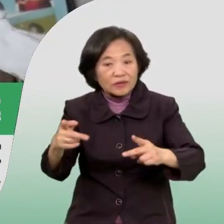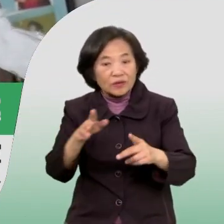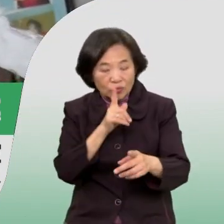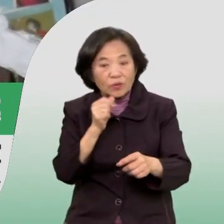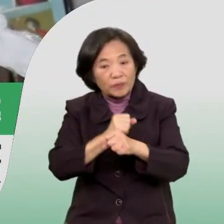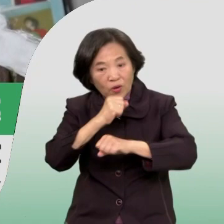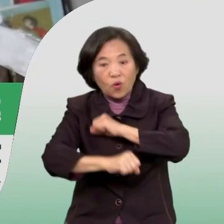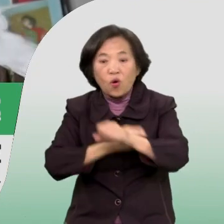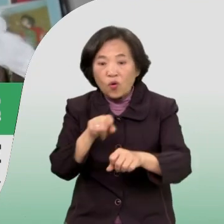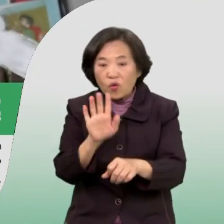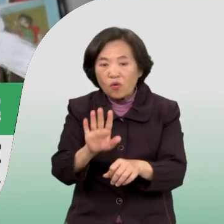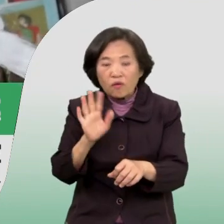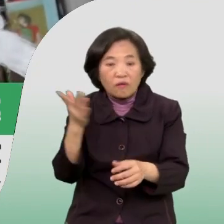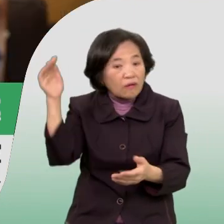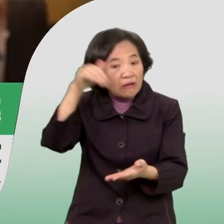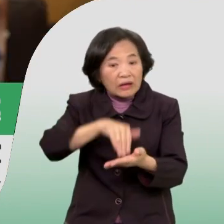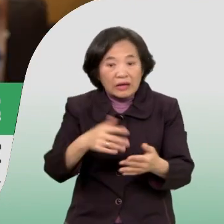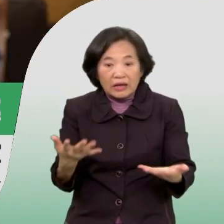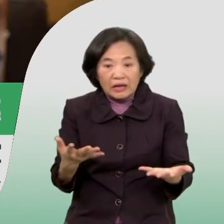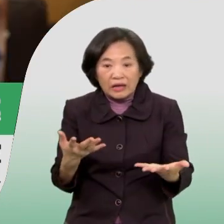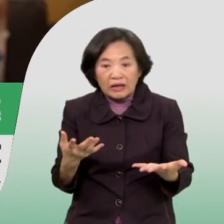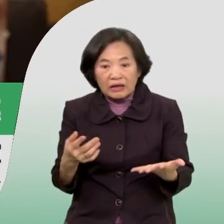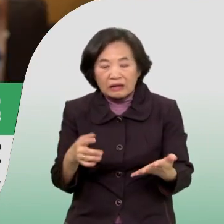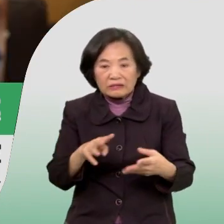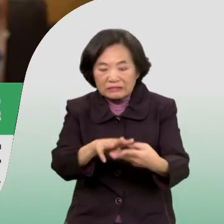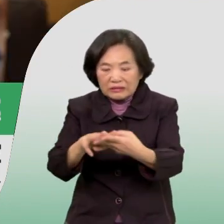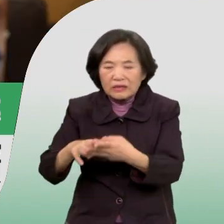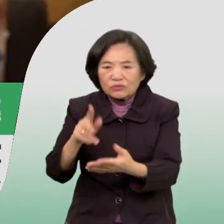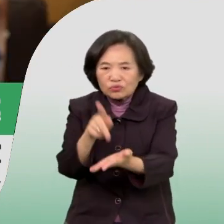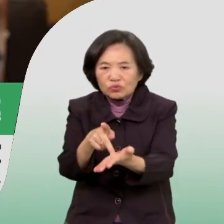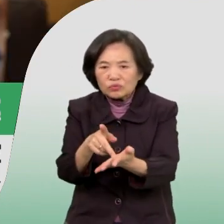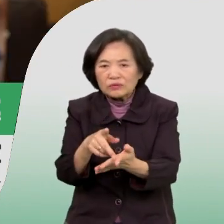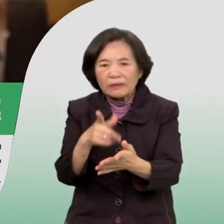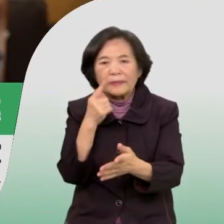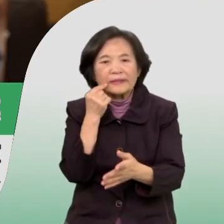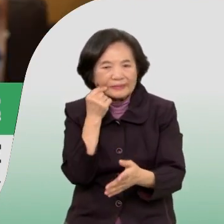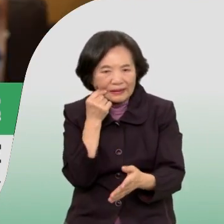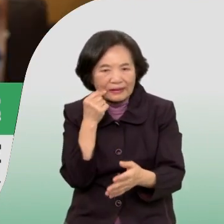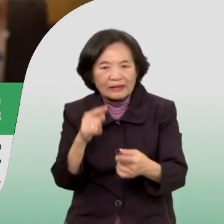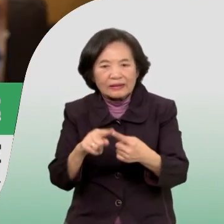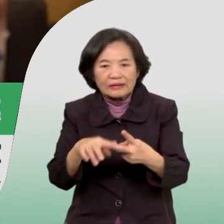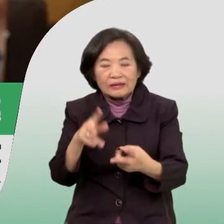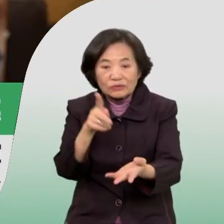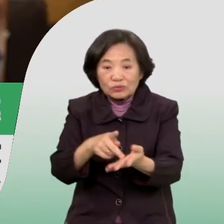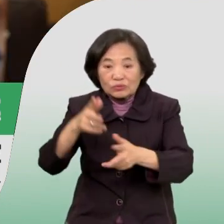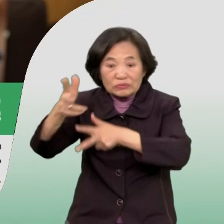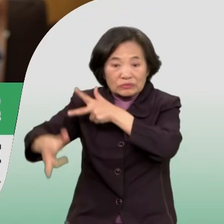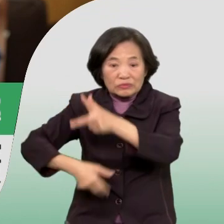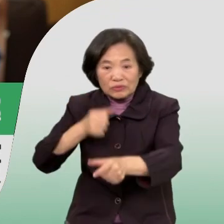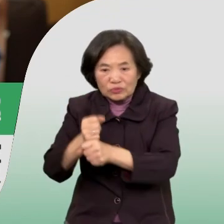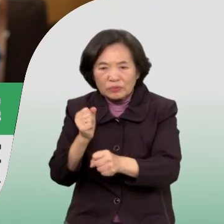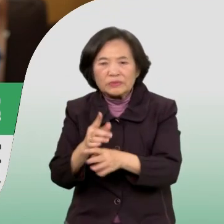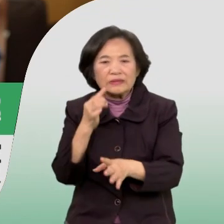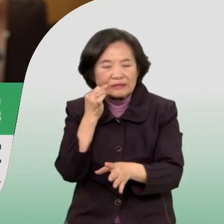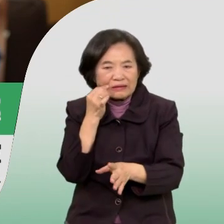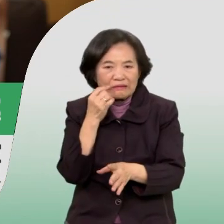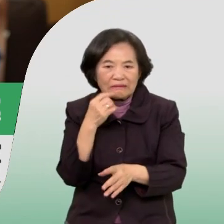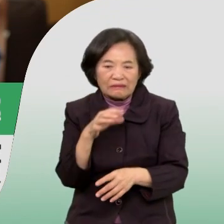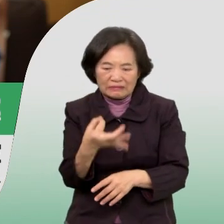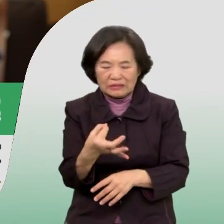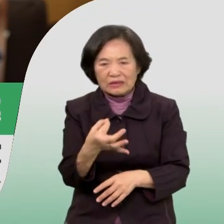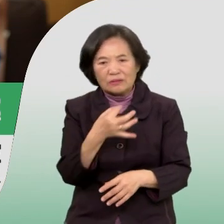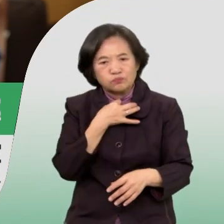潘亚泽发通。结果呢，这点我租个田也不容易，讲我租厂房来做吼，还是要一笔资